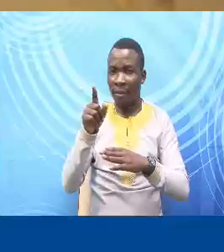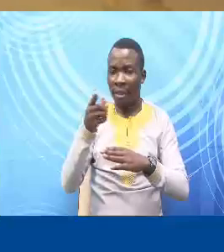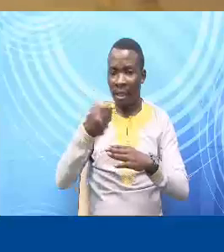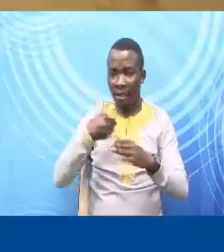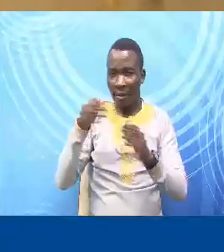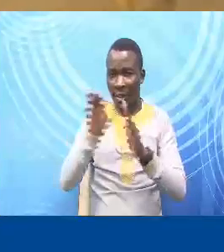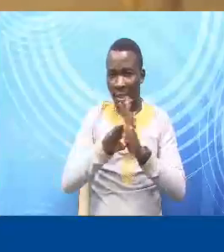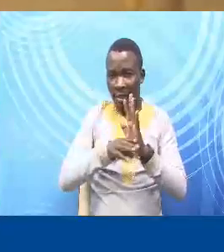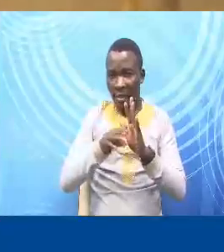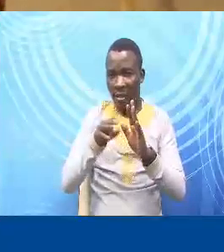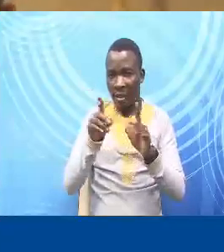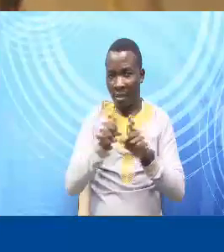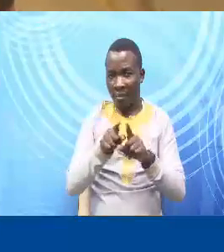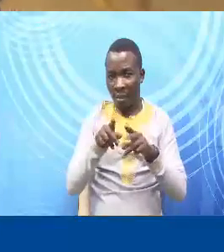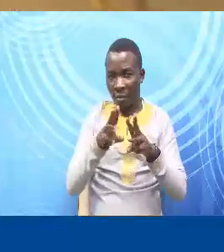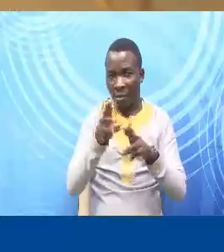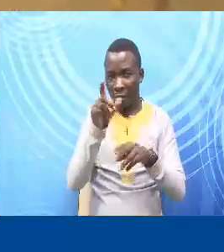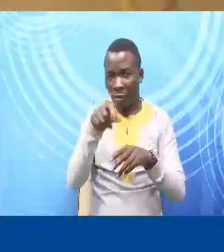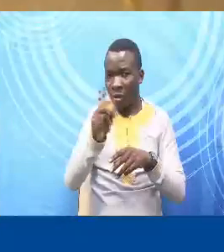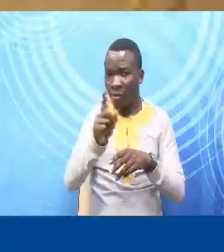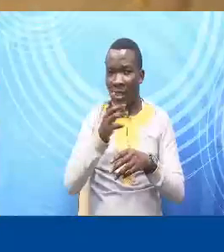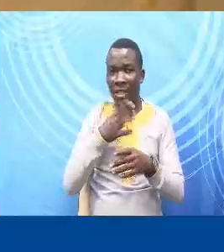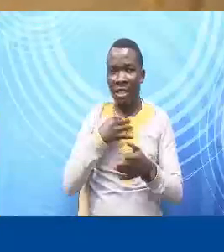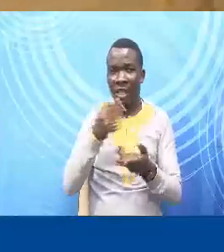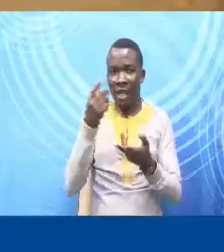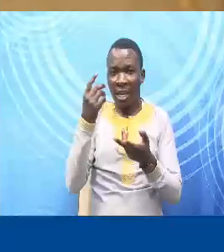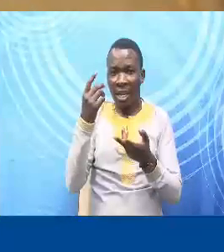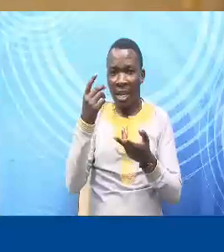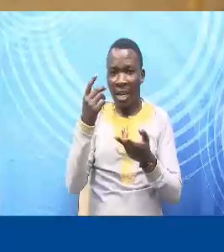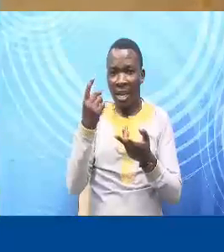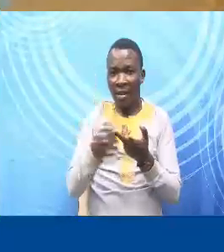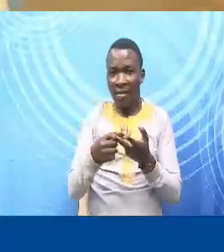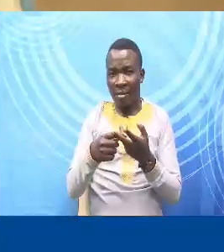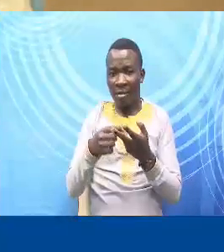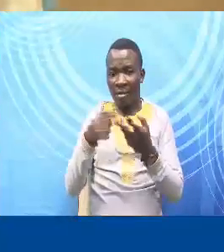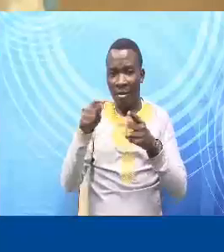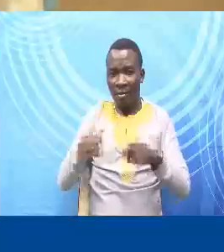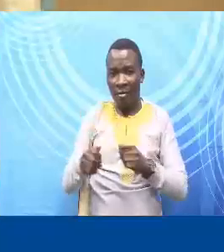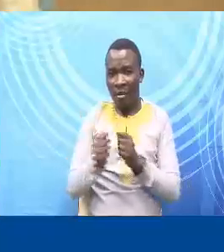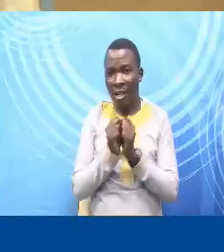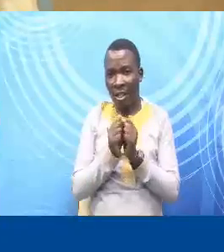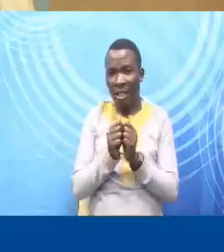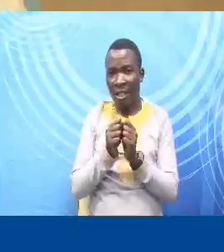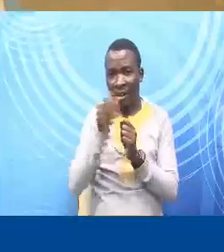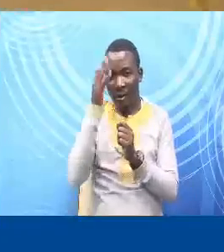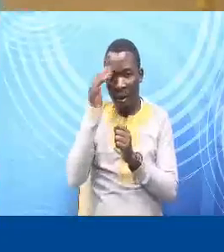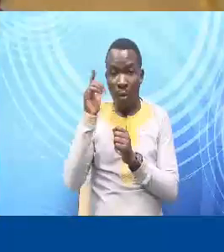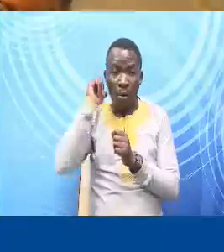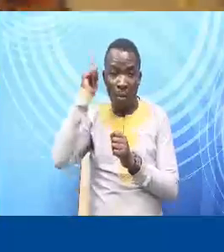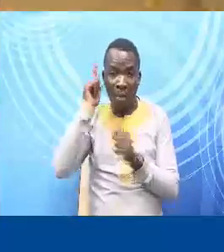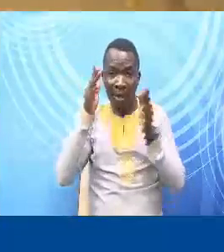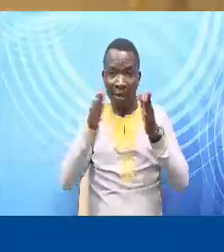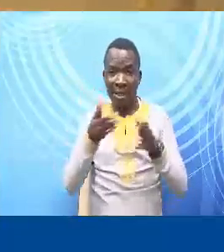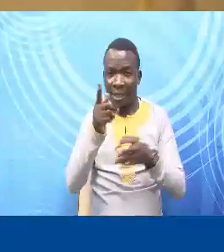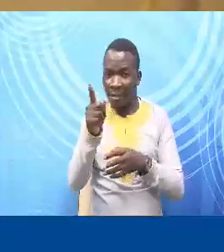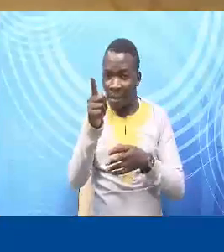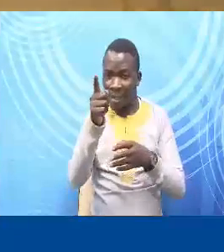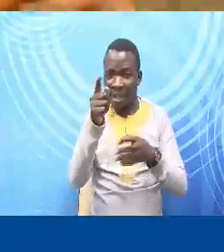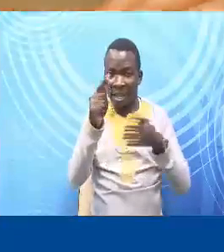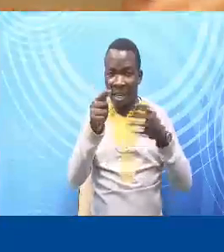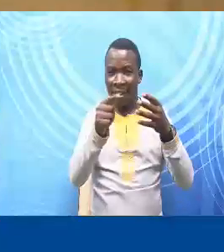akunda abantu badashaka ko wubaka yarangengeje nuvuga ngo maneko yanjye yaruriye n'abandi